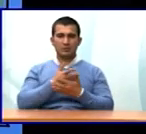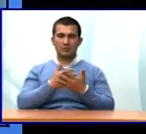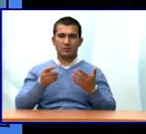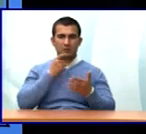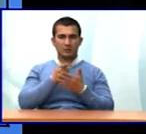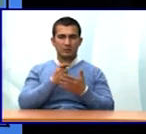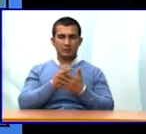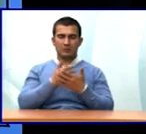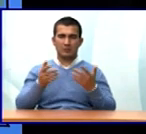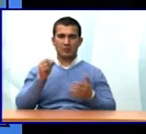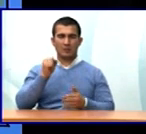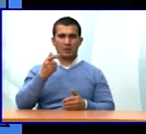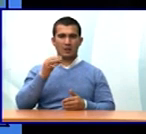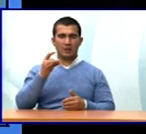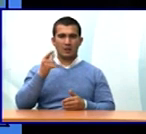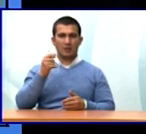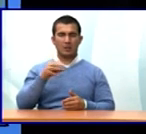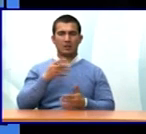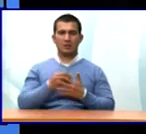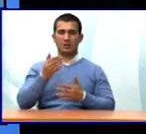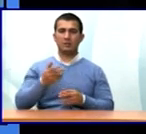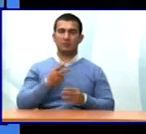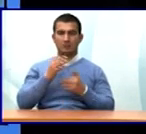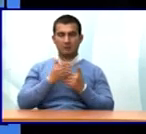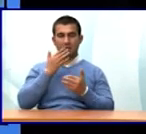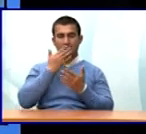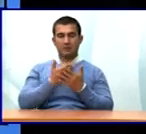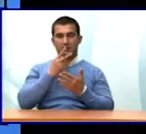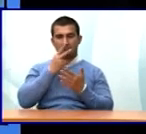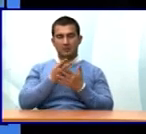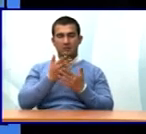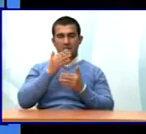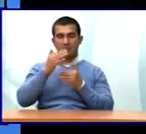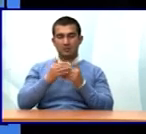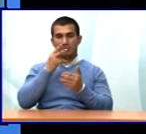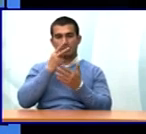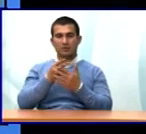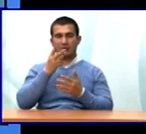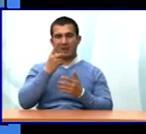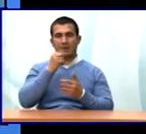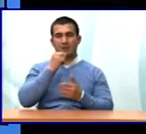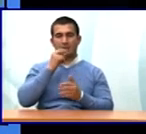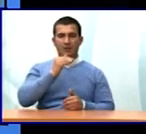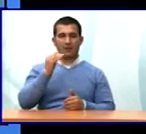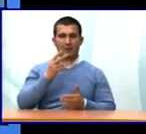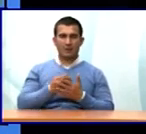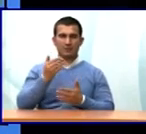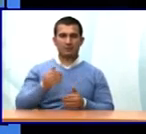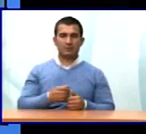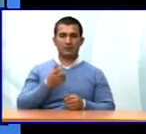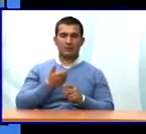hamda agregat holati. Keling, bitta o'g'itni tahlil qilamiz. Demak, fosforli o'g'itlar